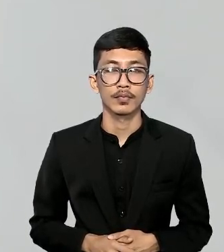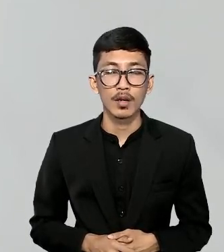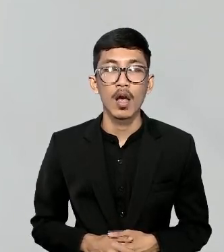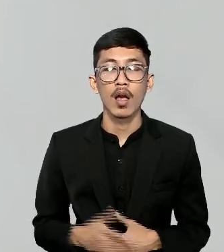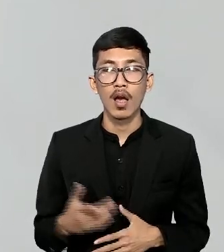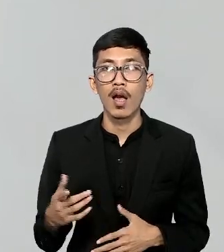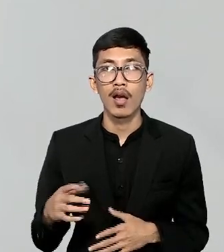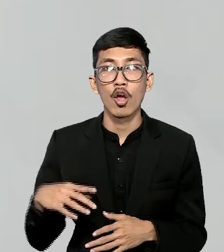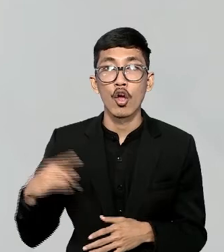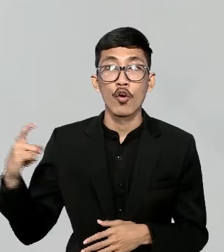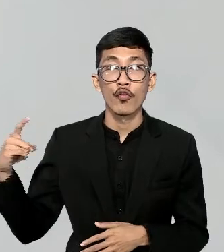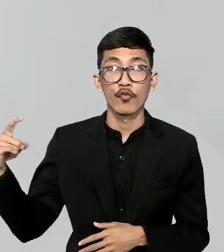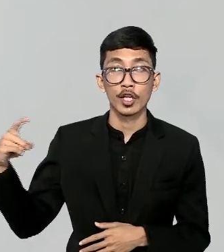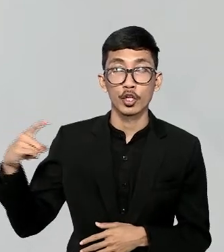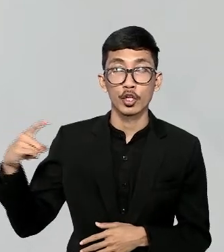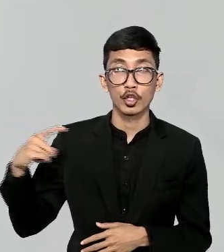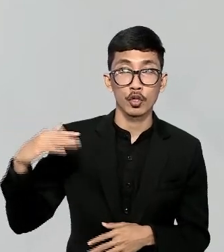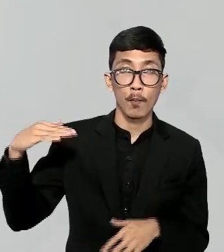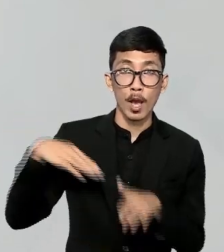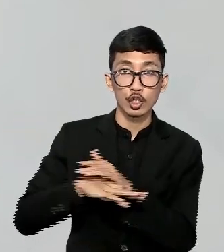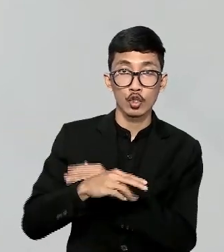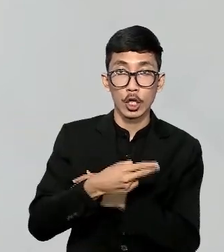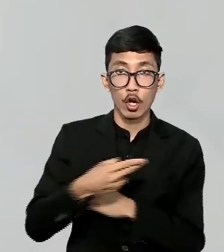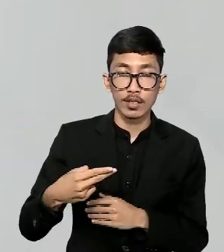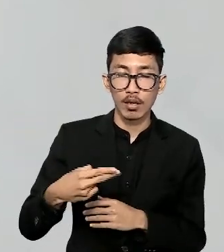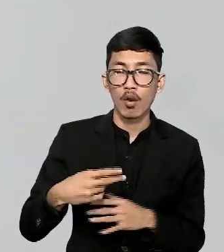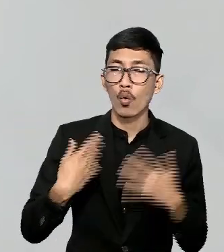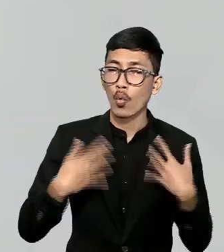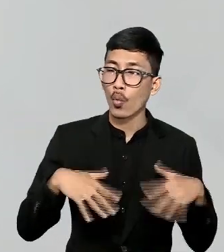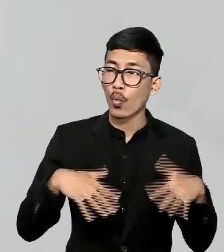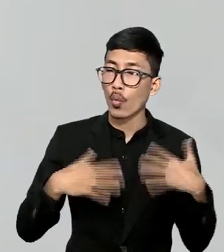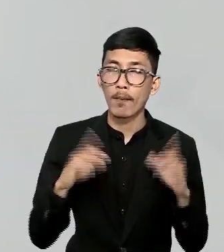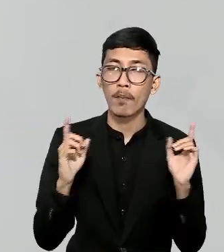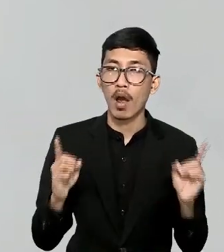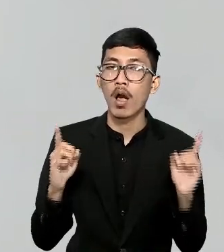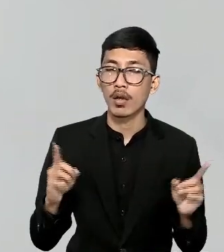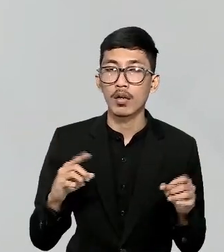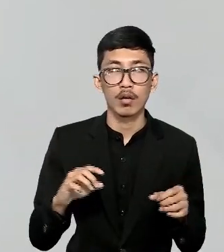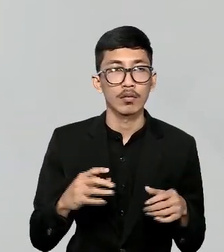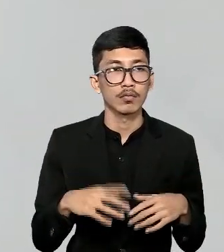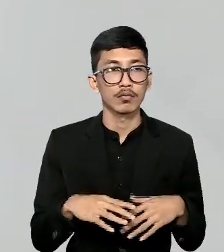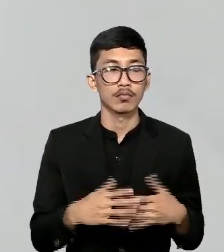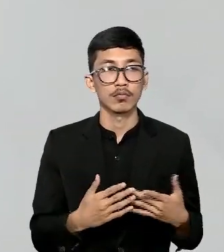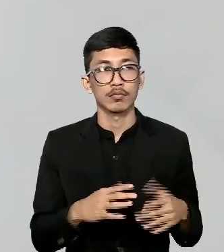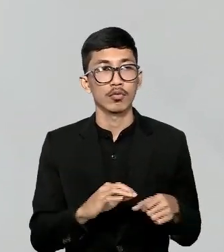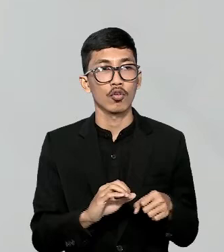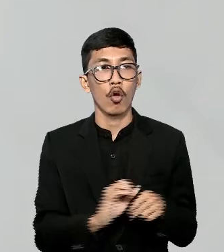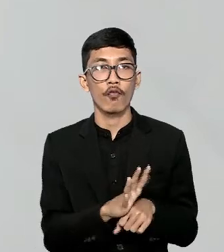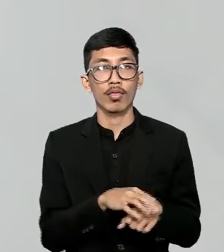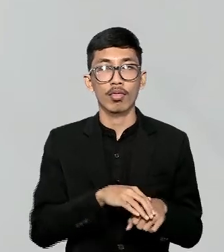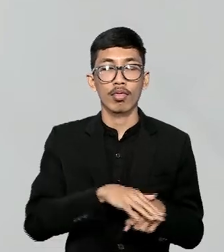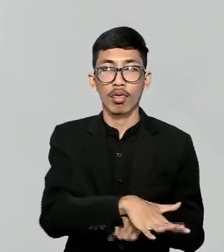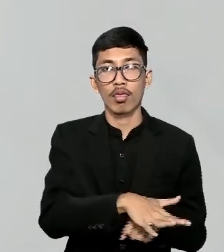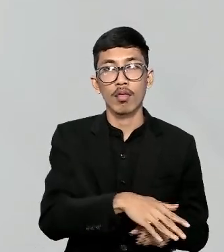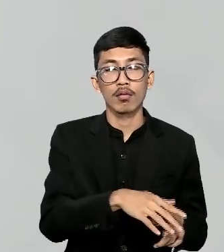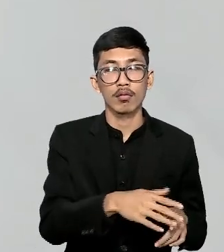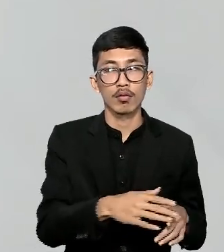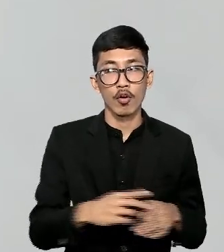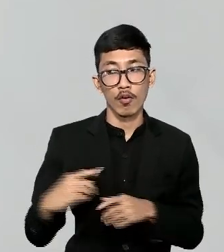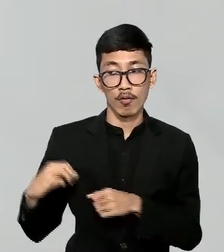lainnya namun seperti yang disampaikan padus tadi belum ada informasi yang jelas Apakah memang diadu menular dengan cepat dari orang ke orang